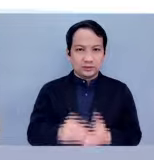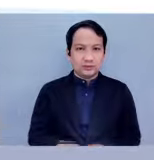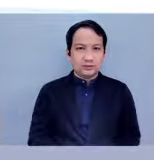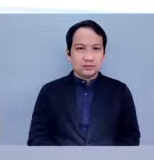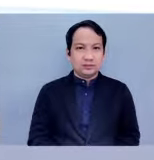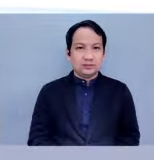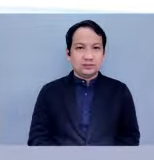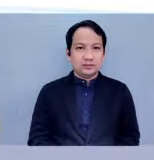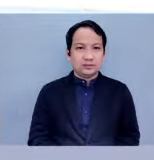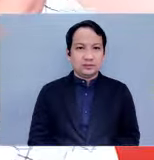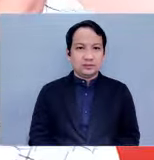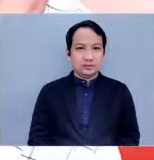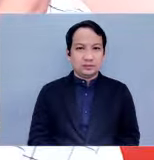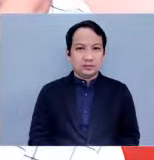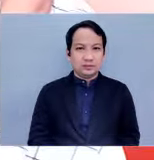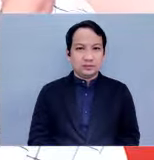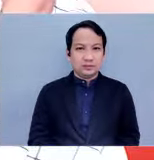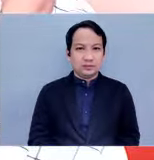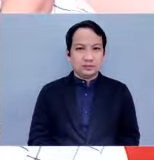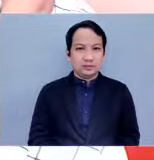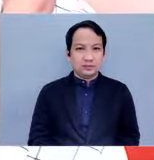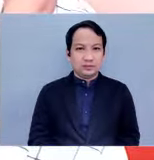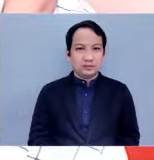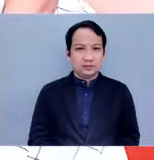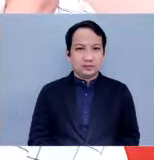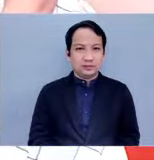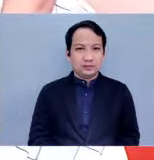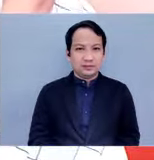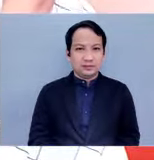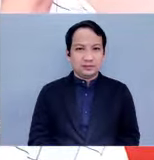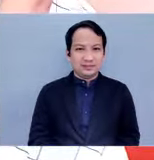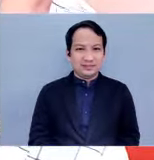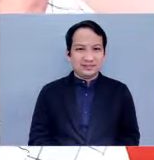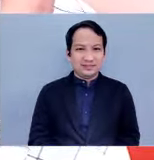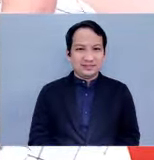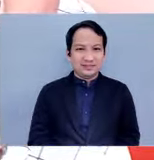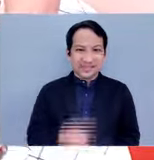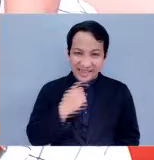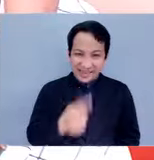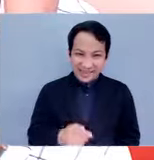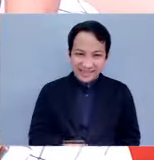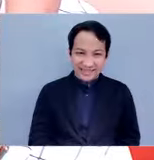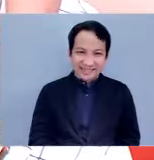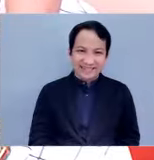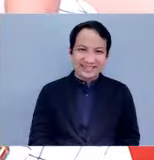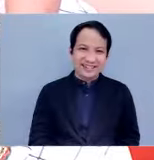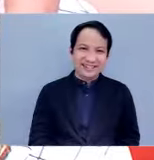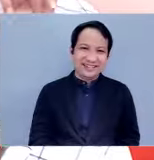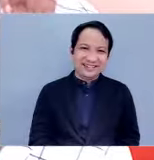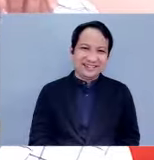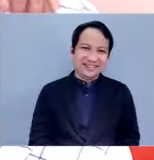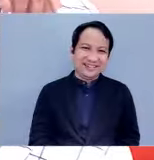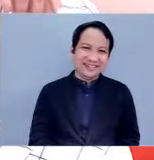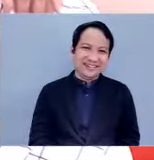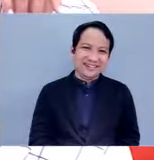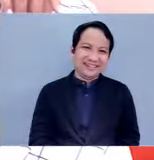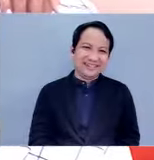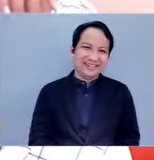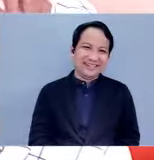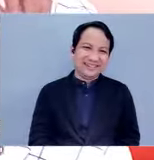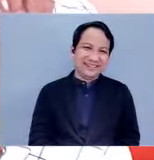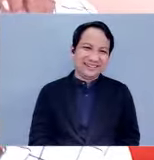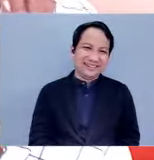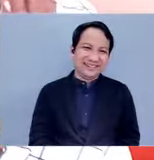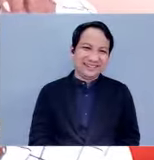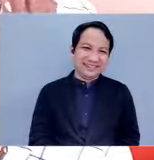ano mo, sabihin mo sa akin, tapos bibigyan ka ng reaction. pero alam mo kung ano yan, sobrang deserved.